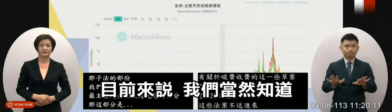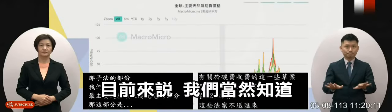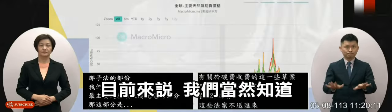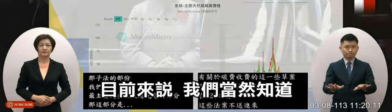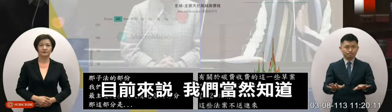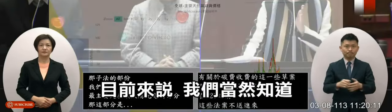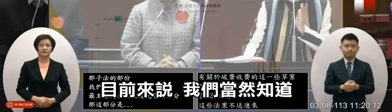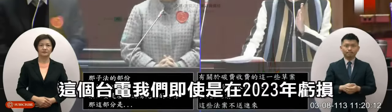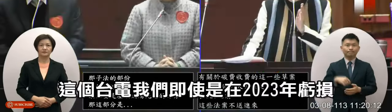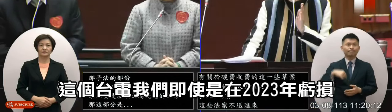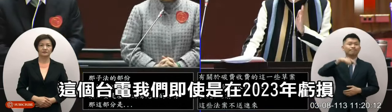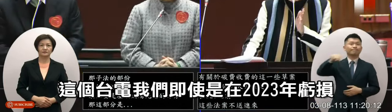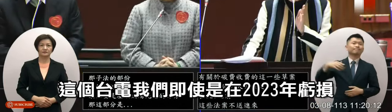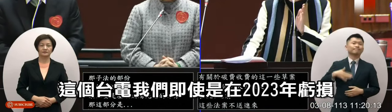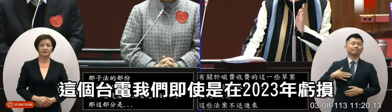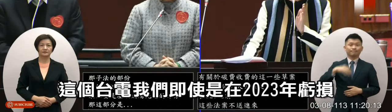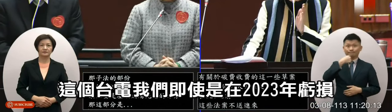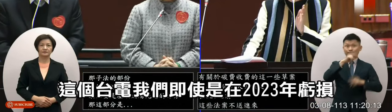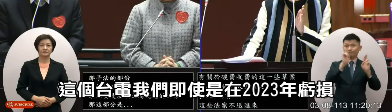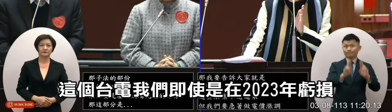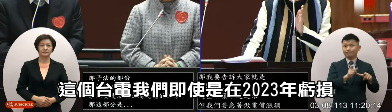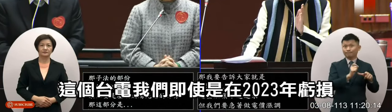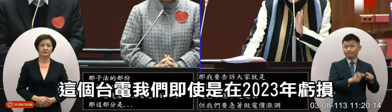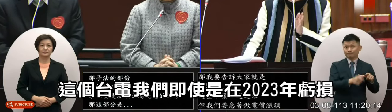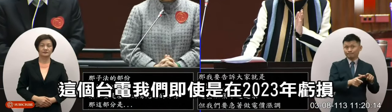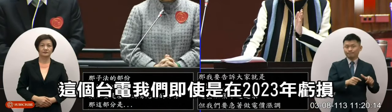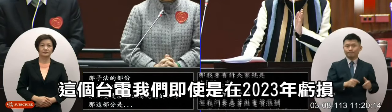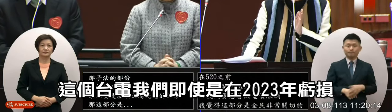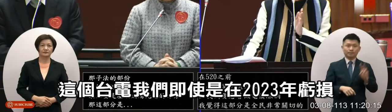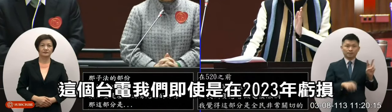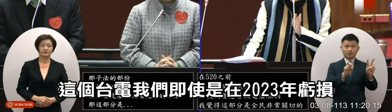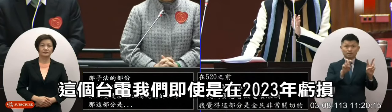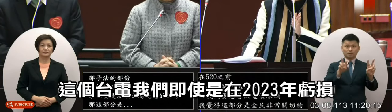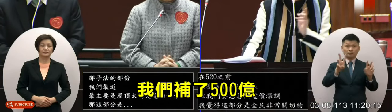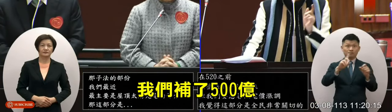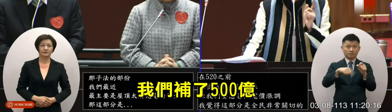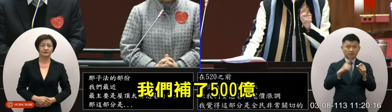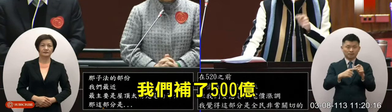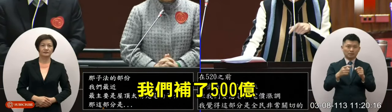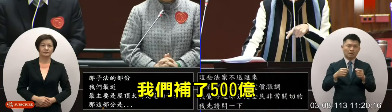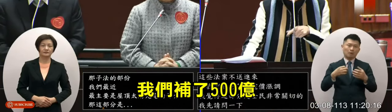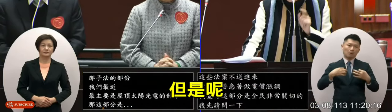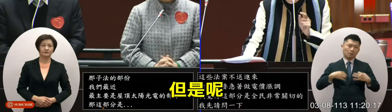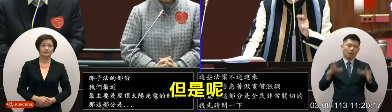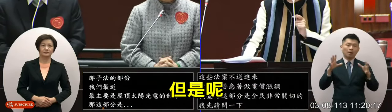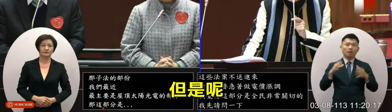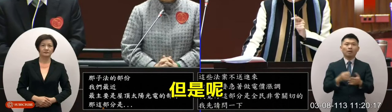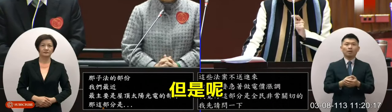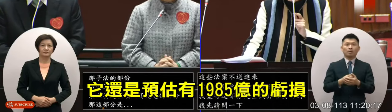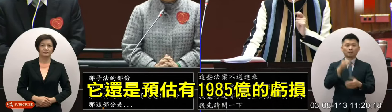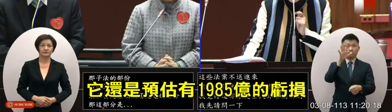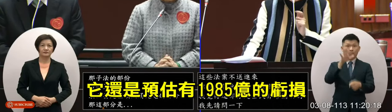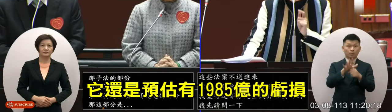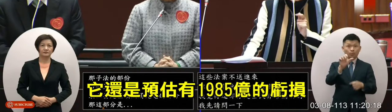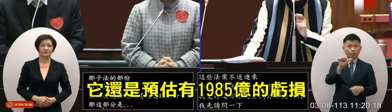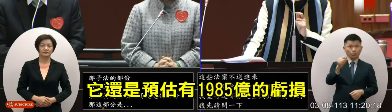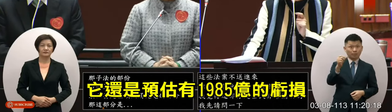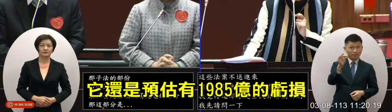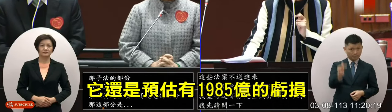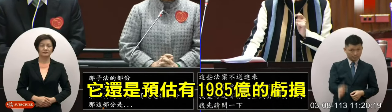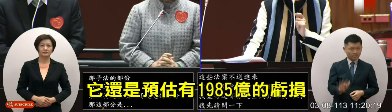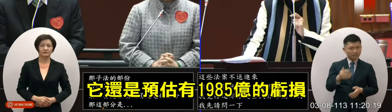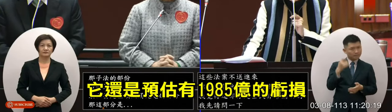我们当然知道这个台电，我们即使是在2023年亏损，我们补了500亿，但是呢？他还是预估